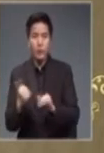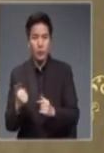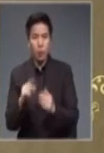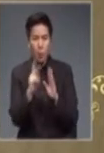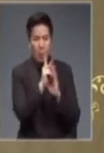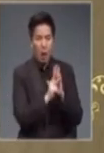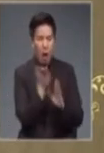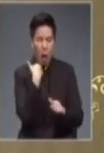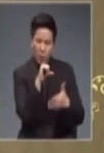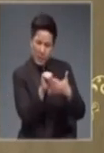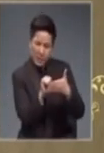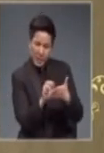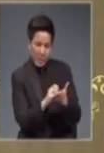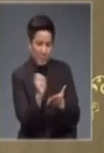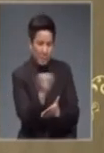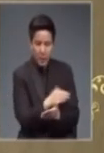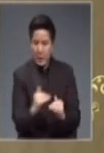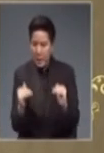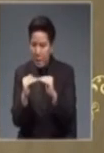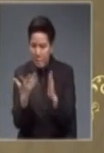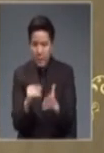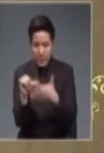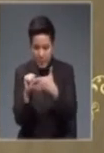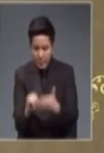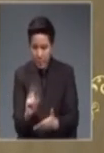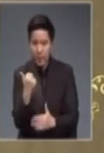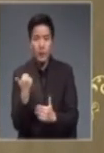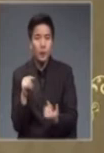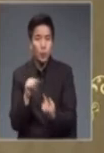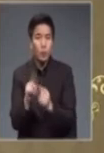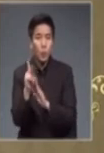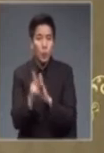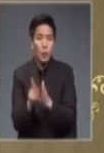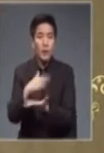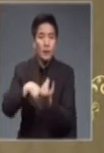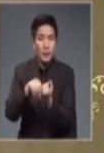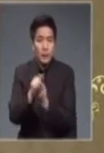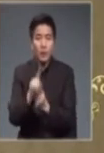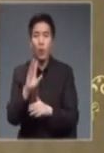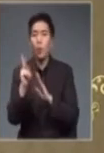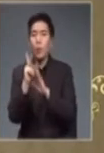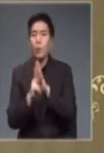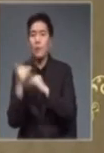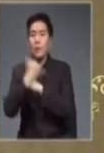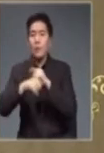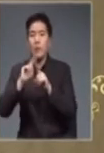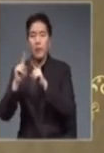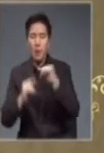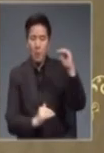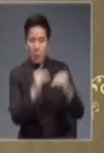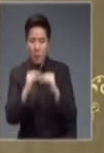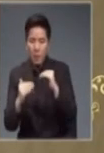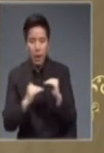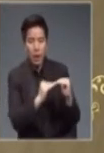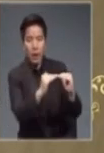างในการอยู่ร่วมกันด้วยความปรองดองและสันติสุขพร้อมทั้งร่วมกันปลูกฝังอุดมการณ์แห่งความรักชาติและร่วมกันสร้างวัฒนธรรมทาง